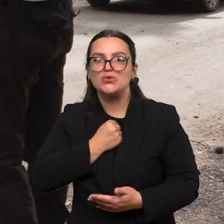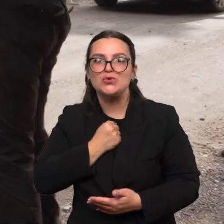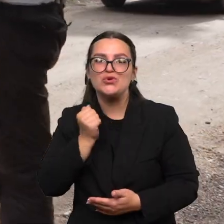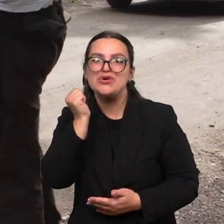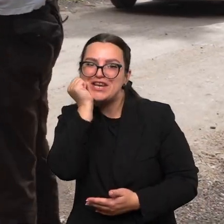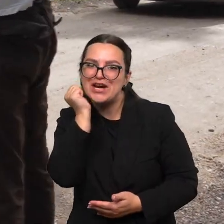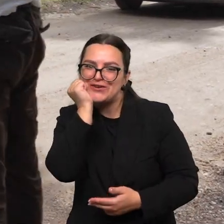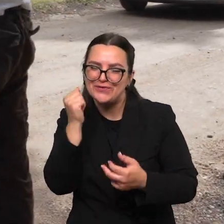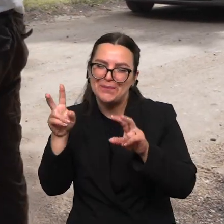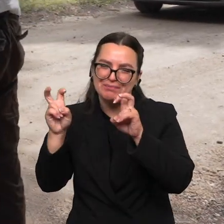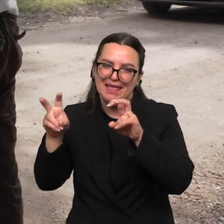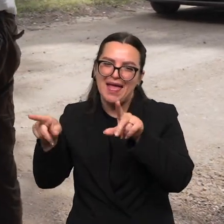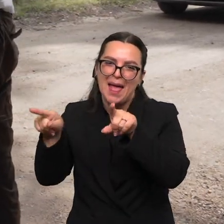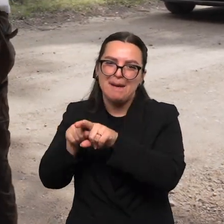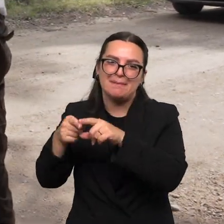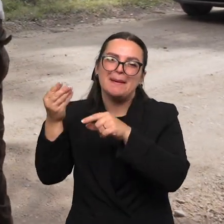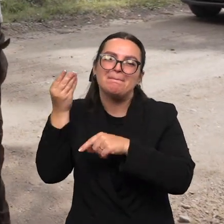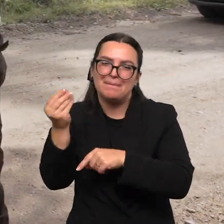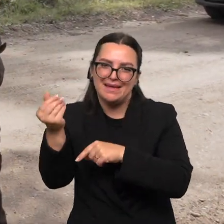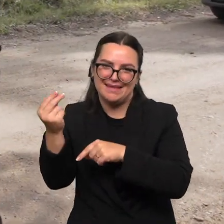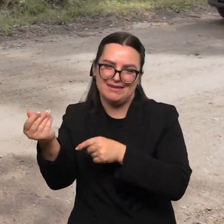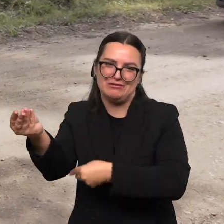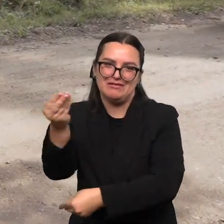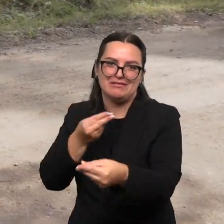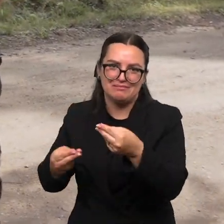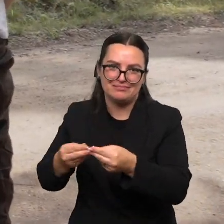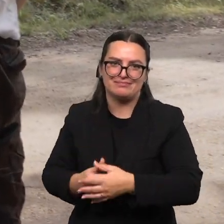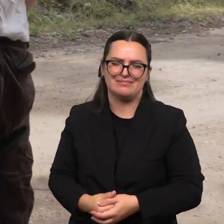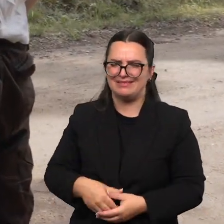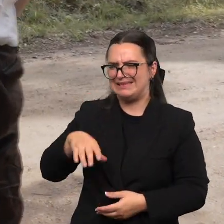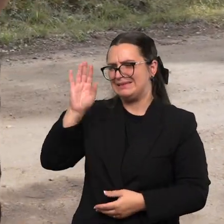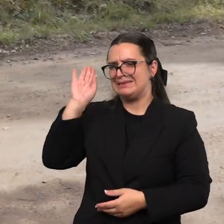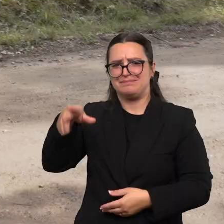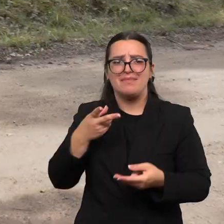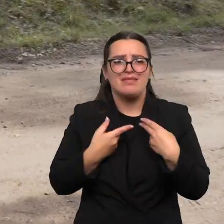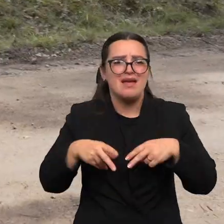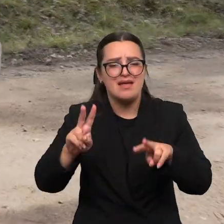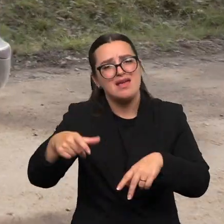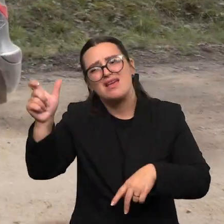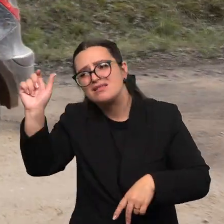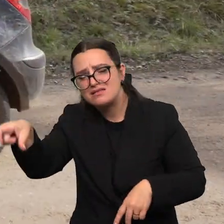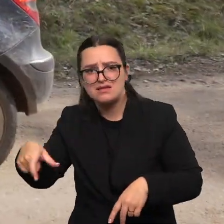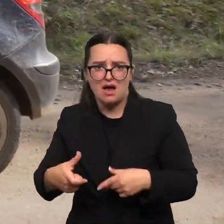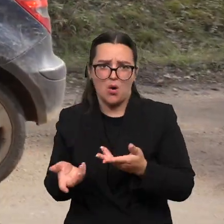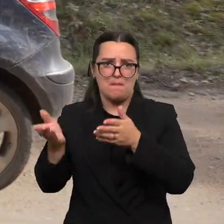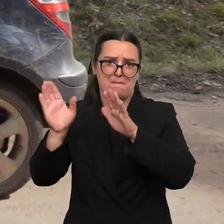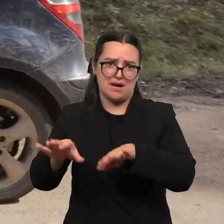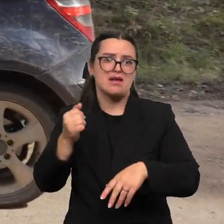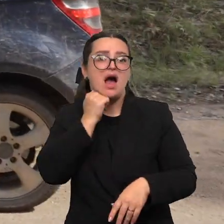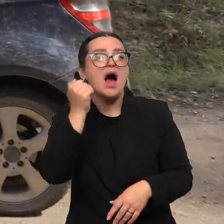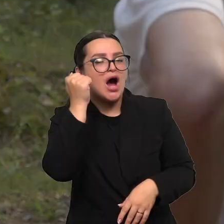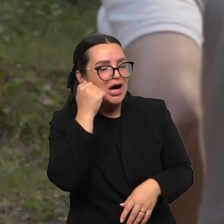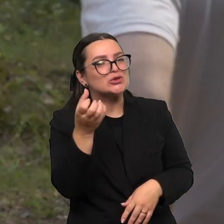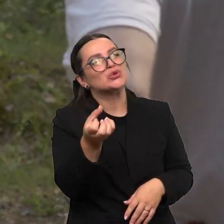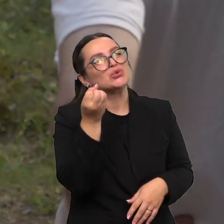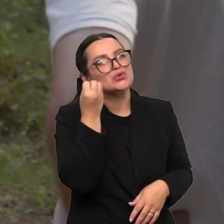prie šitų pinigų. Ai, aš manau, kad, pasilaikykit savo, dabar